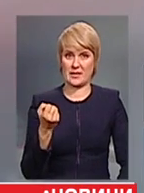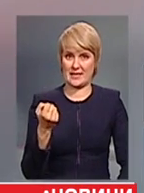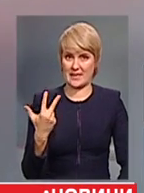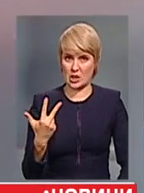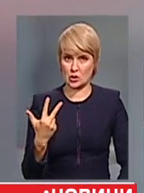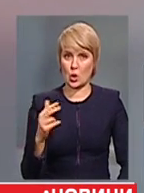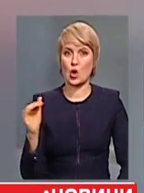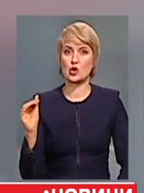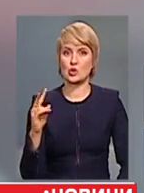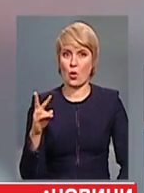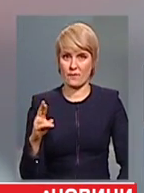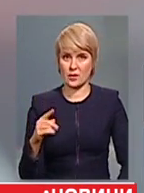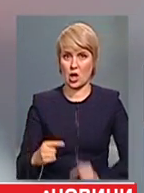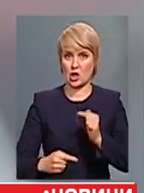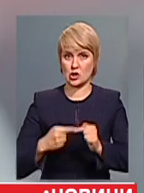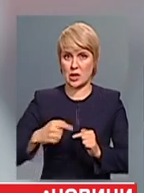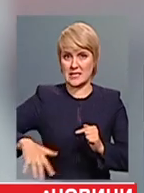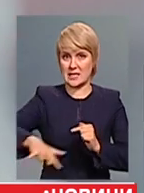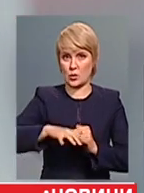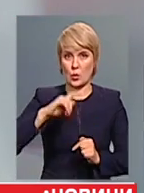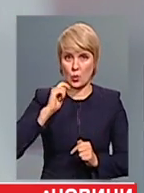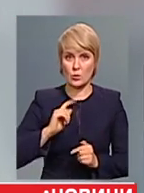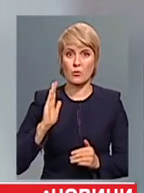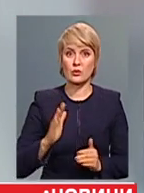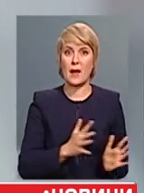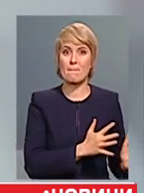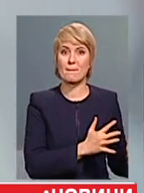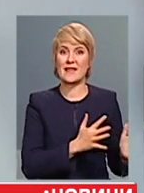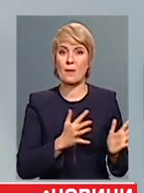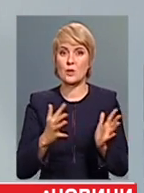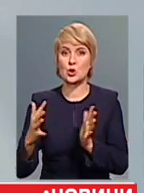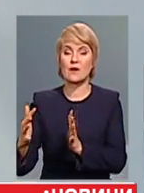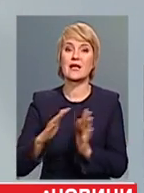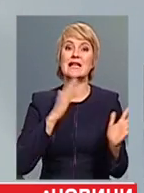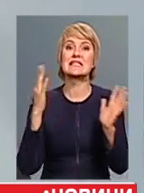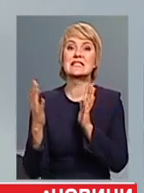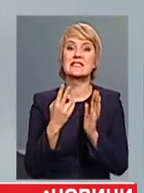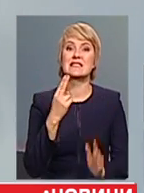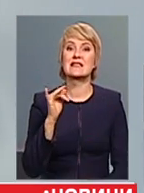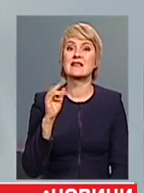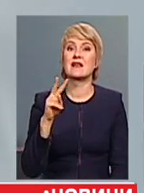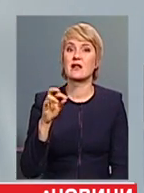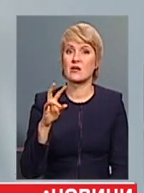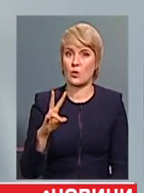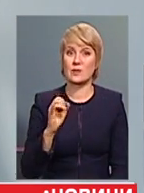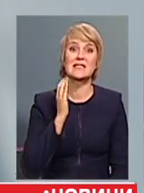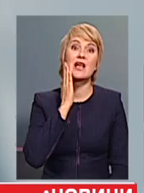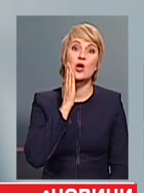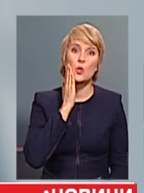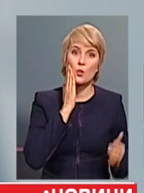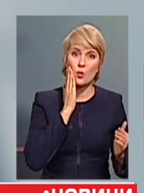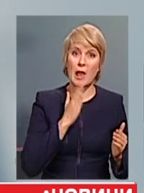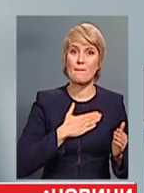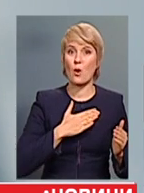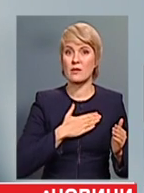12-13 жовтня через територію України знову буде переміщуватися циклон. Циклон буде центром проходити з Румунії по